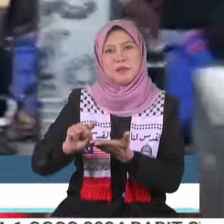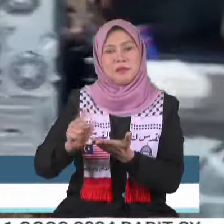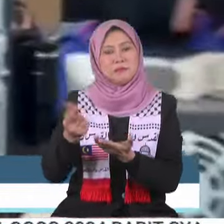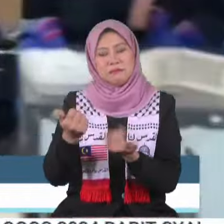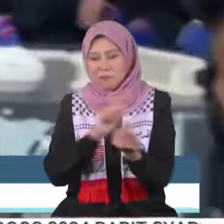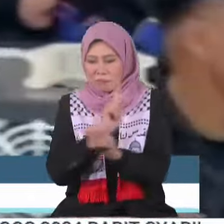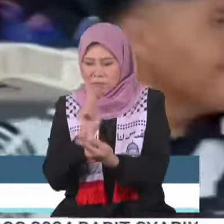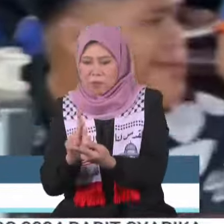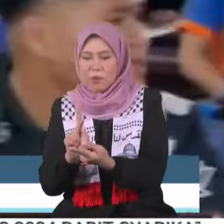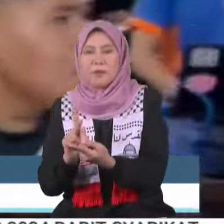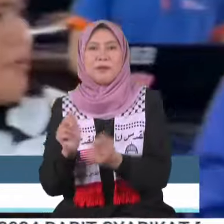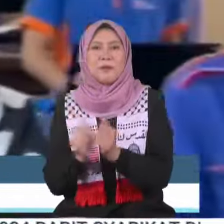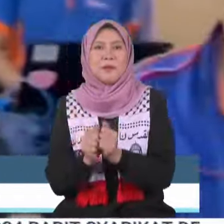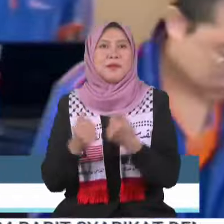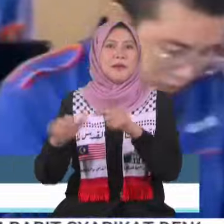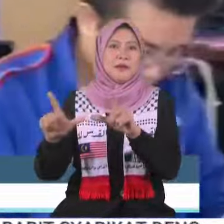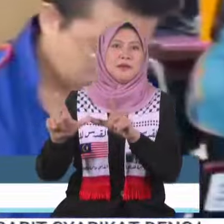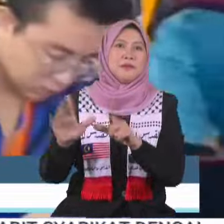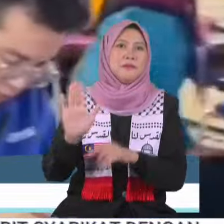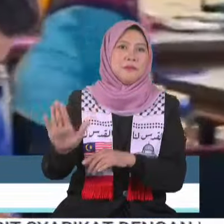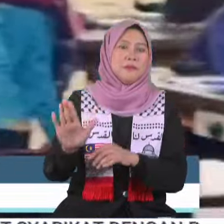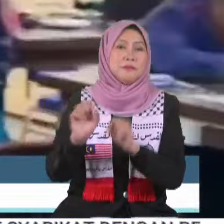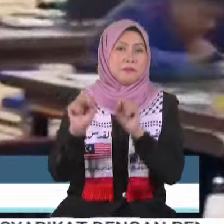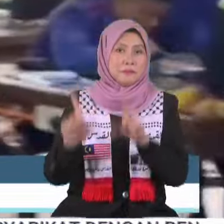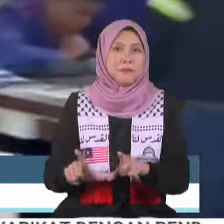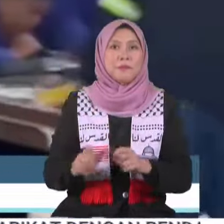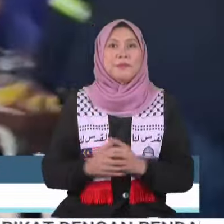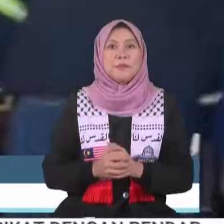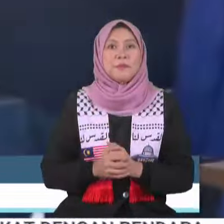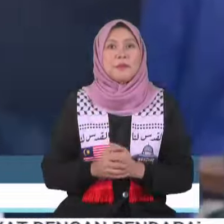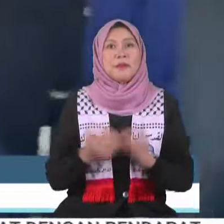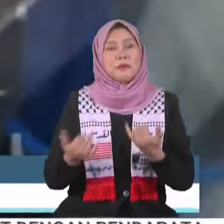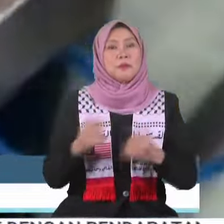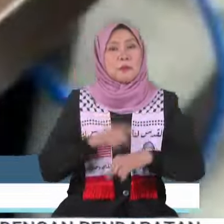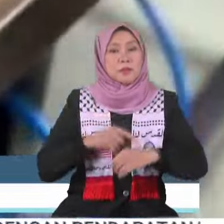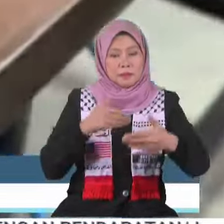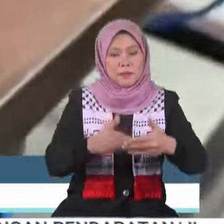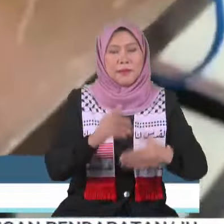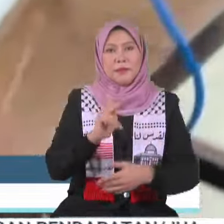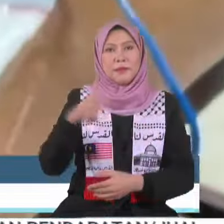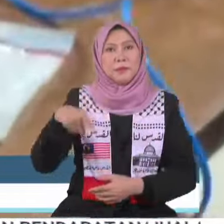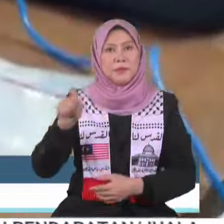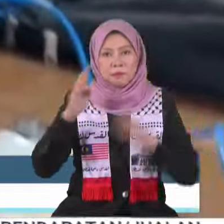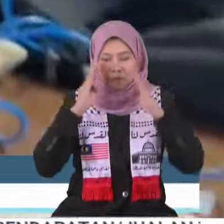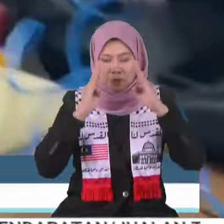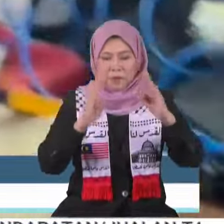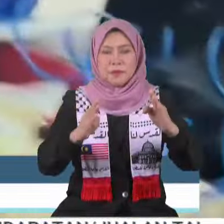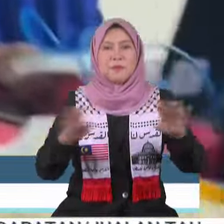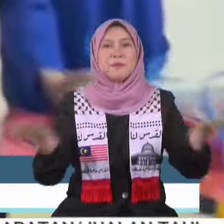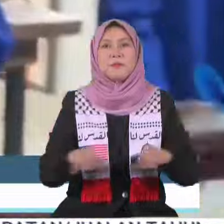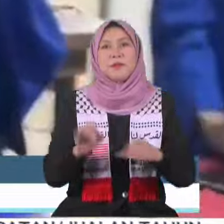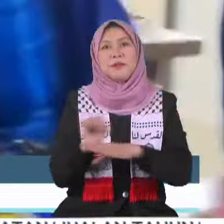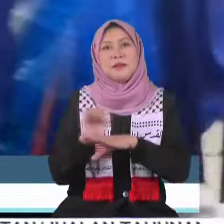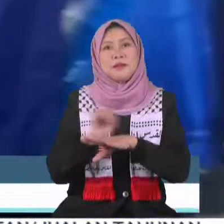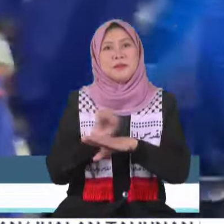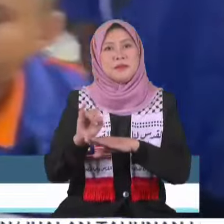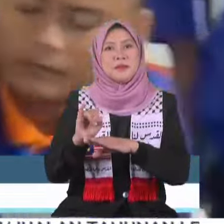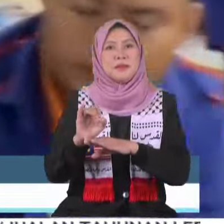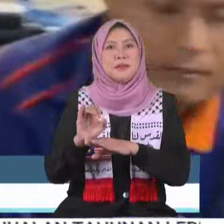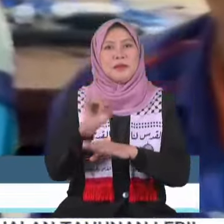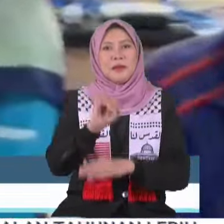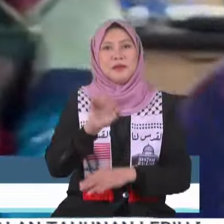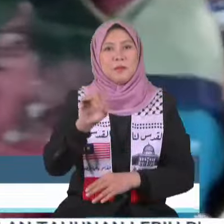yang bersesuaian dengan kelayakan mereka. Dalam masa terdekat, KKPT akan memberi fokus kepada pelaksanaan Industry